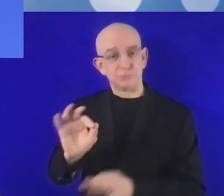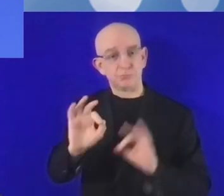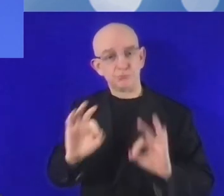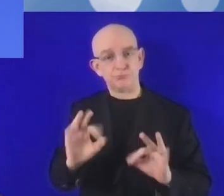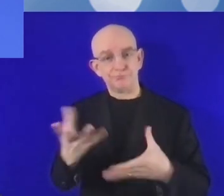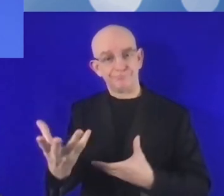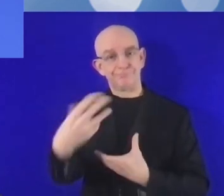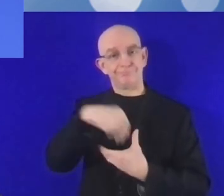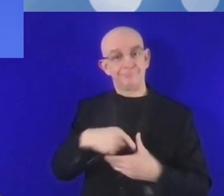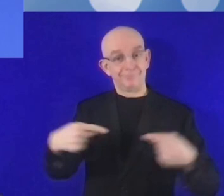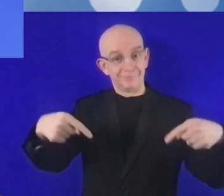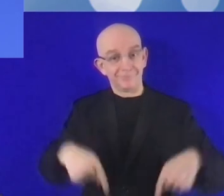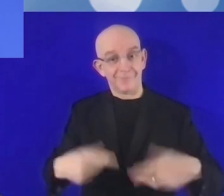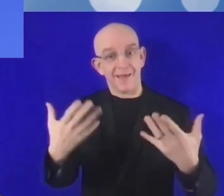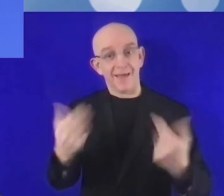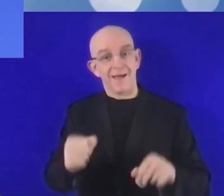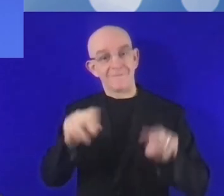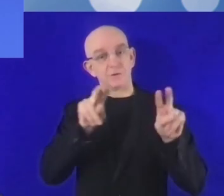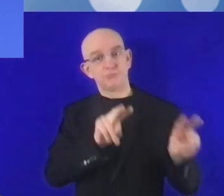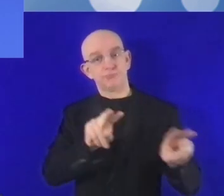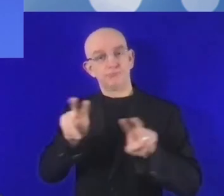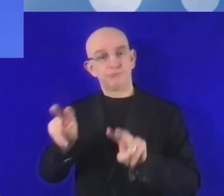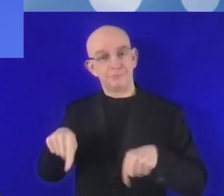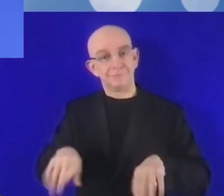参加这个会议。